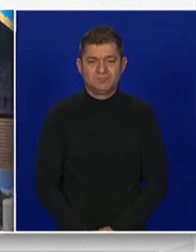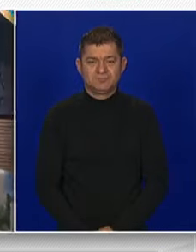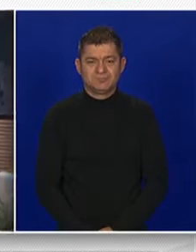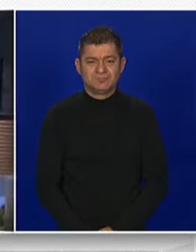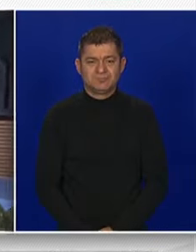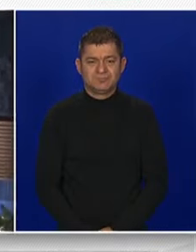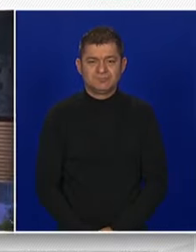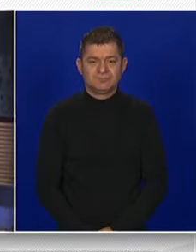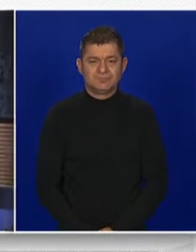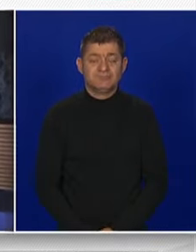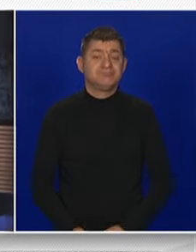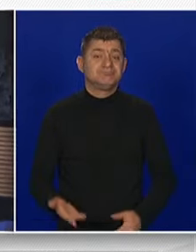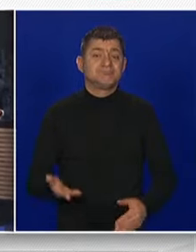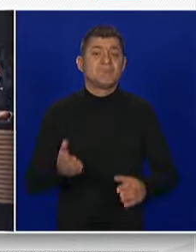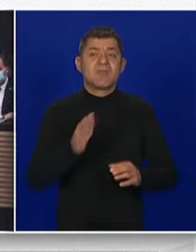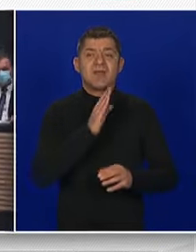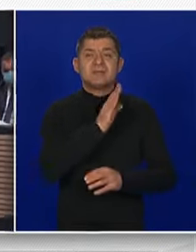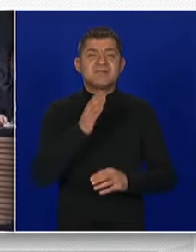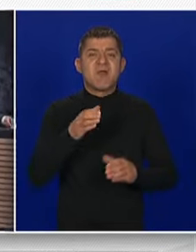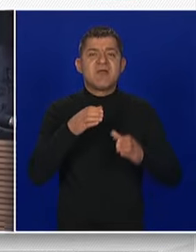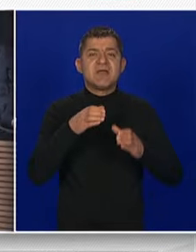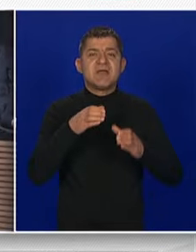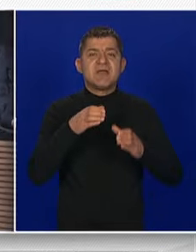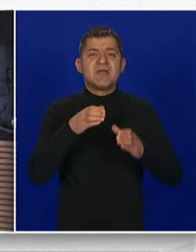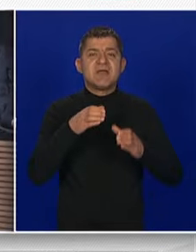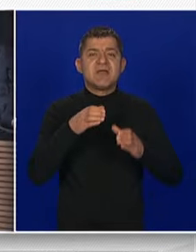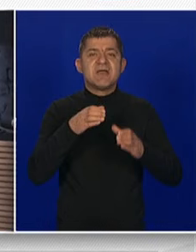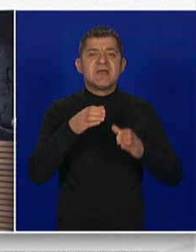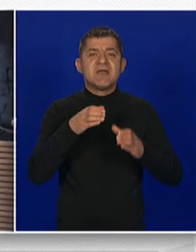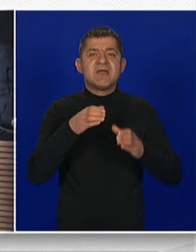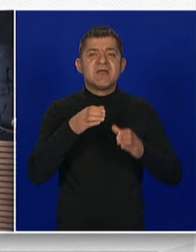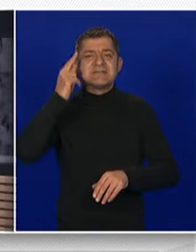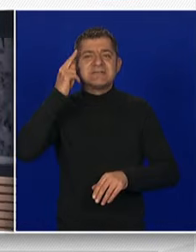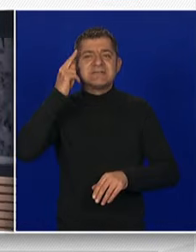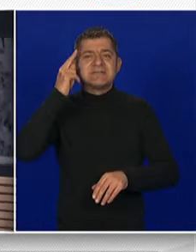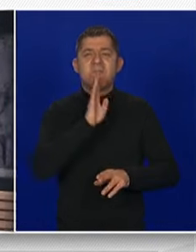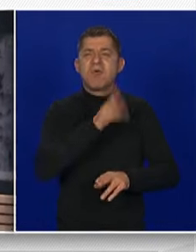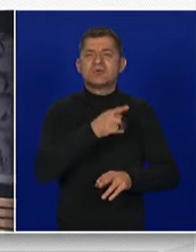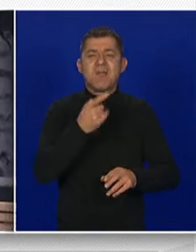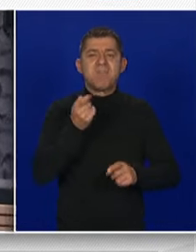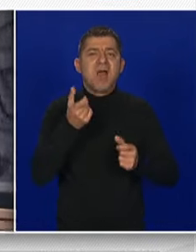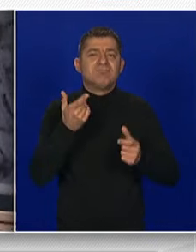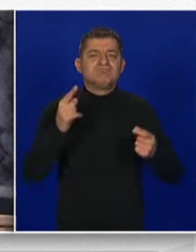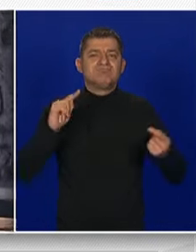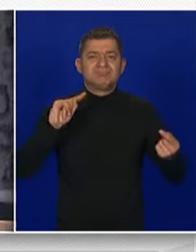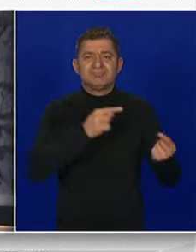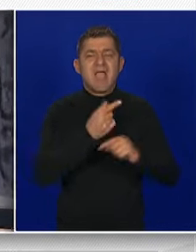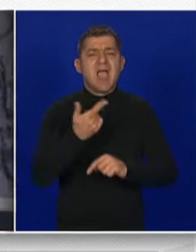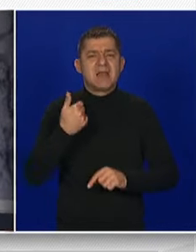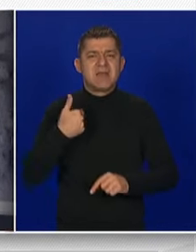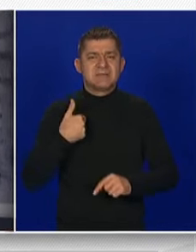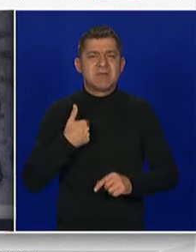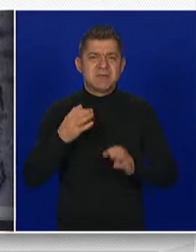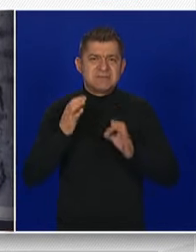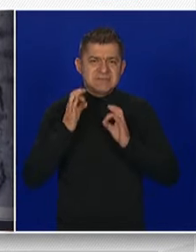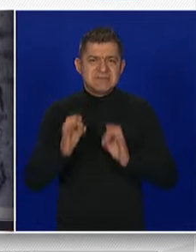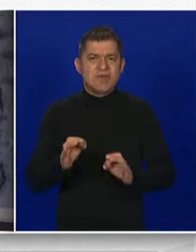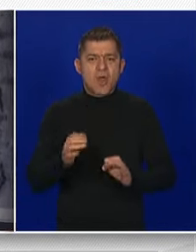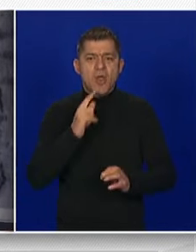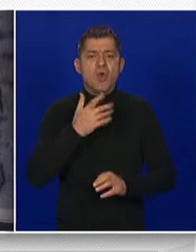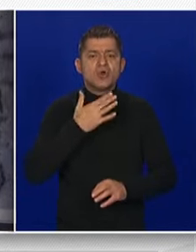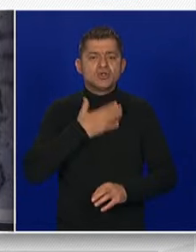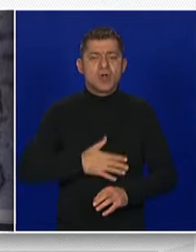U svakoj zajednici, pa i u znanstvenoj, može nešto zaiskriti. Ja sam sigurna da svi koji želimo dobro